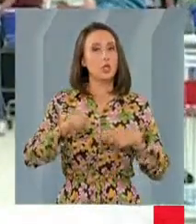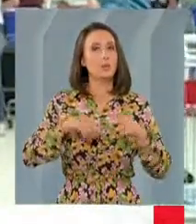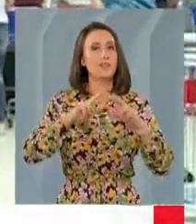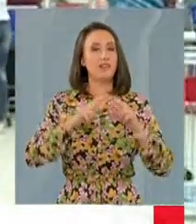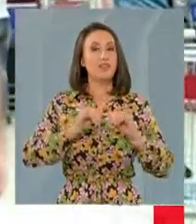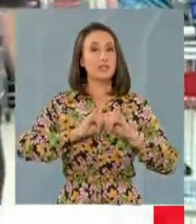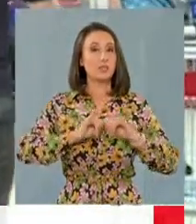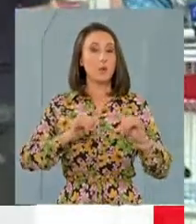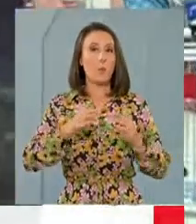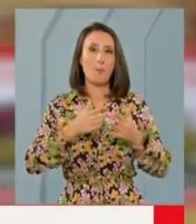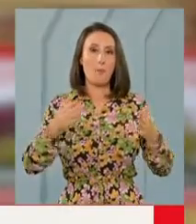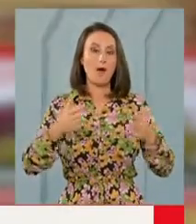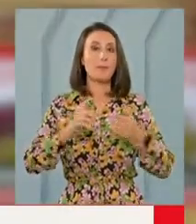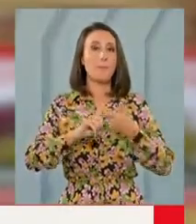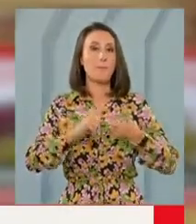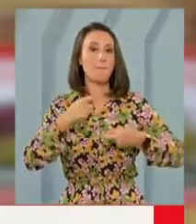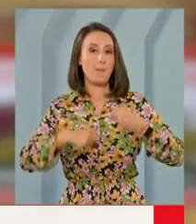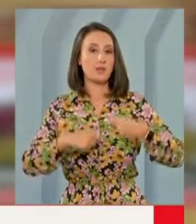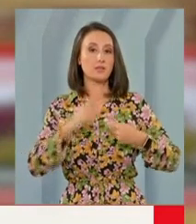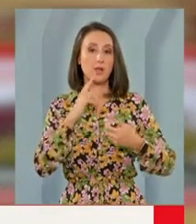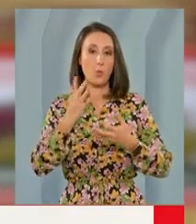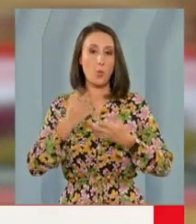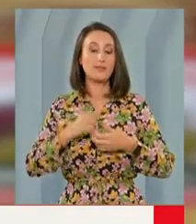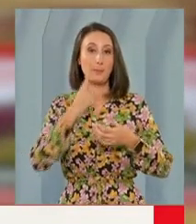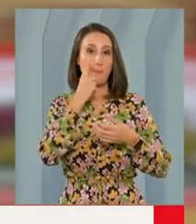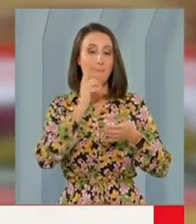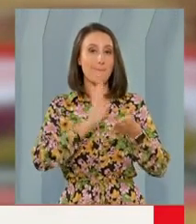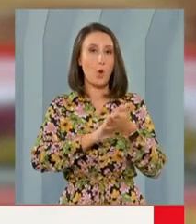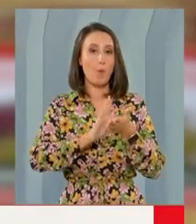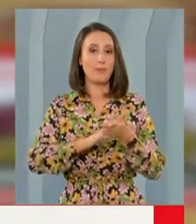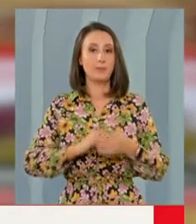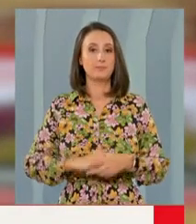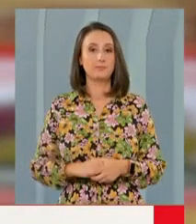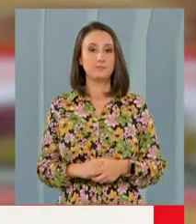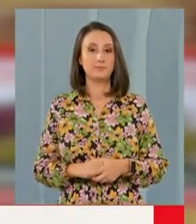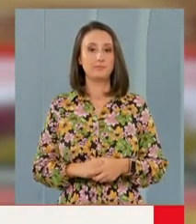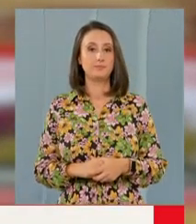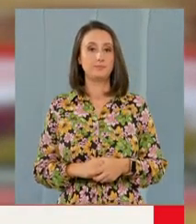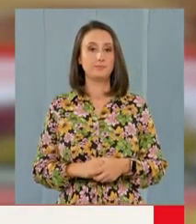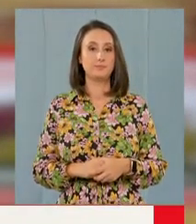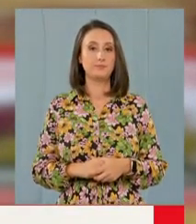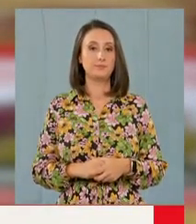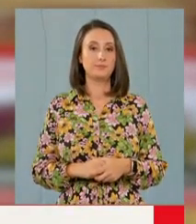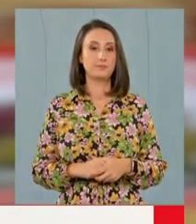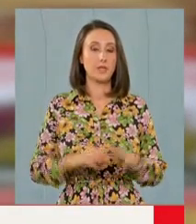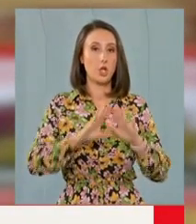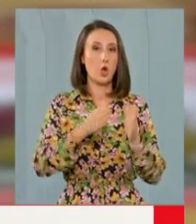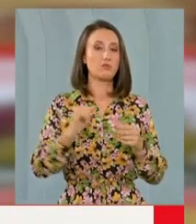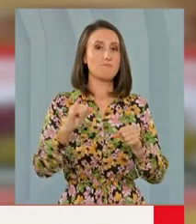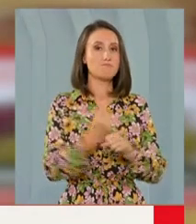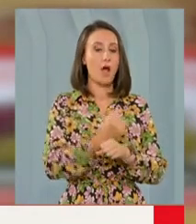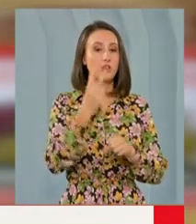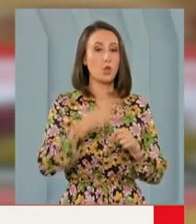verificări desfășurate într un mare lanț de magazine au fost prelevate probe Din produsul oțet din vin seignana lotul din luna mai